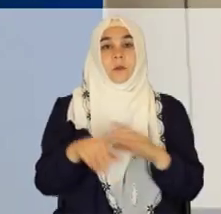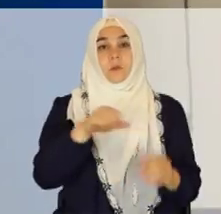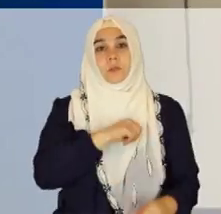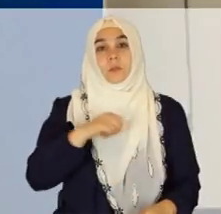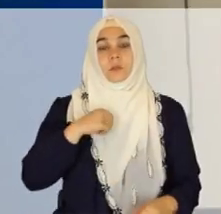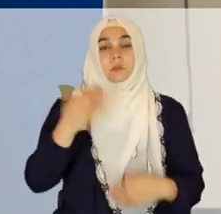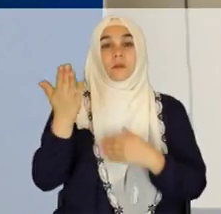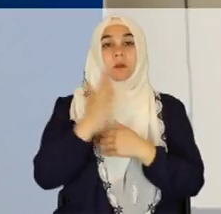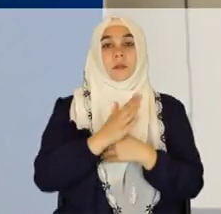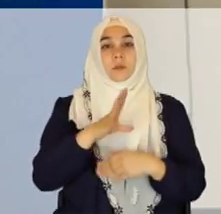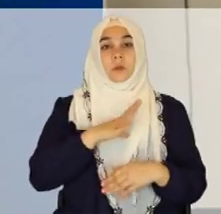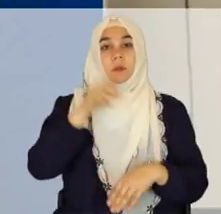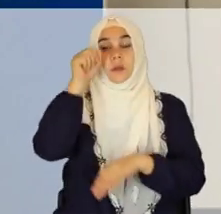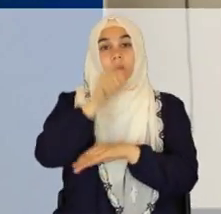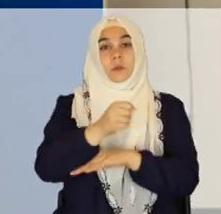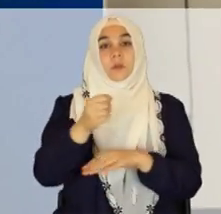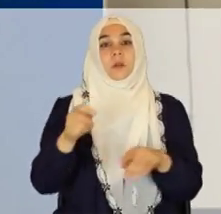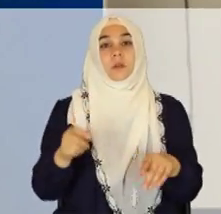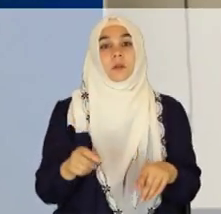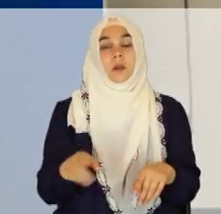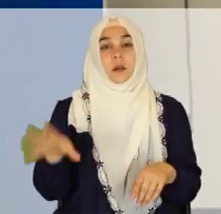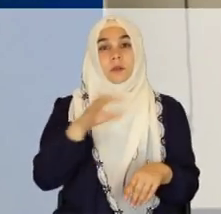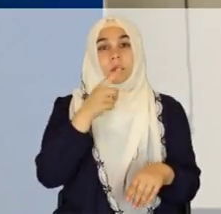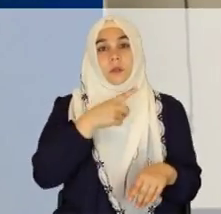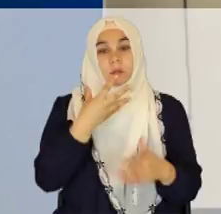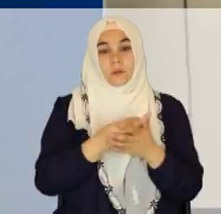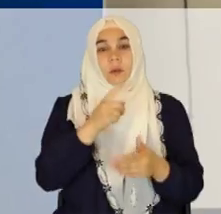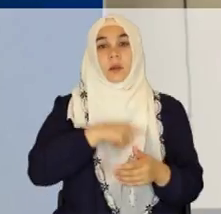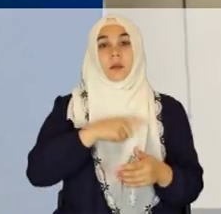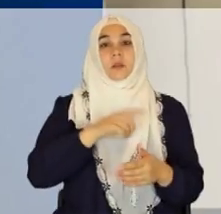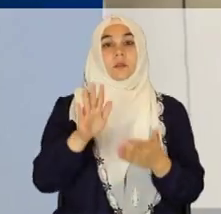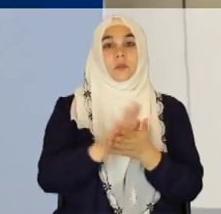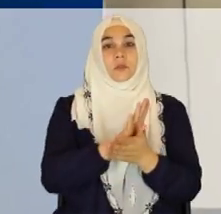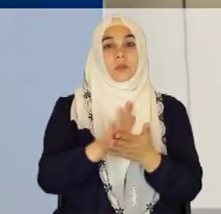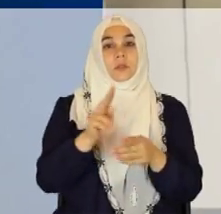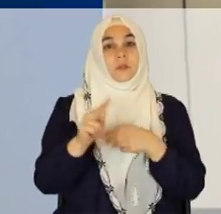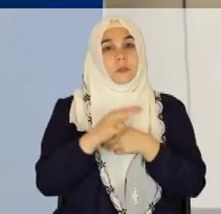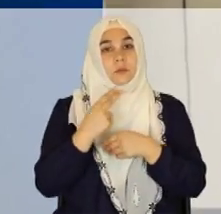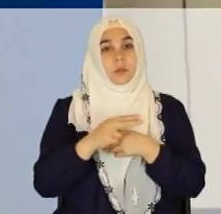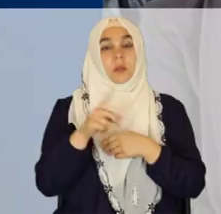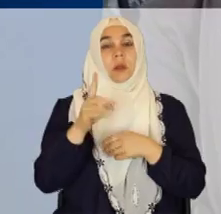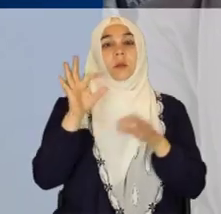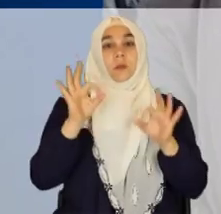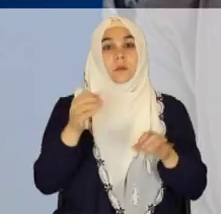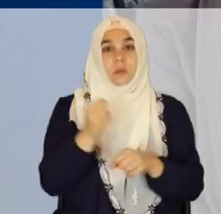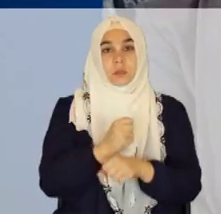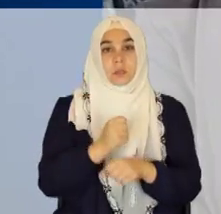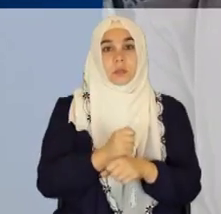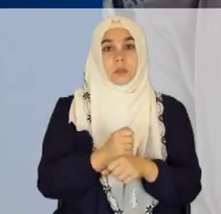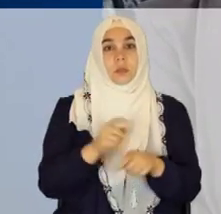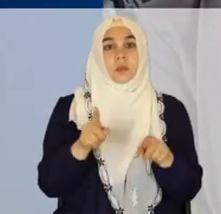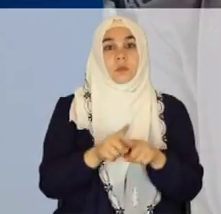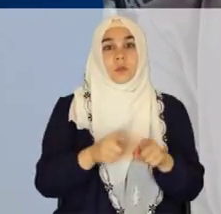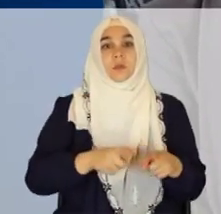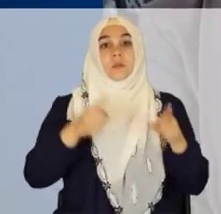o'zimizga farz bo'lgan ibodatlarni axloqimizni tuzatishga qanday vosita qilishimiz to'g'risidagi mavzuga